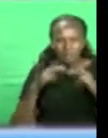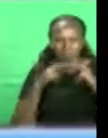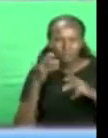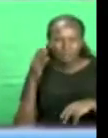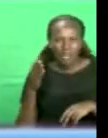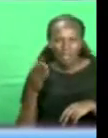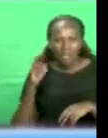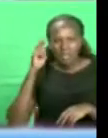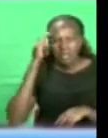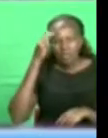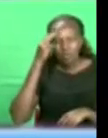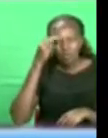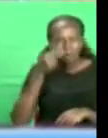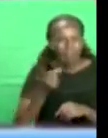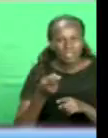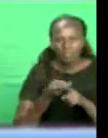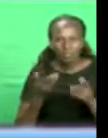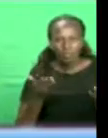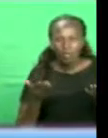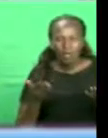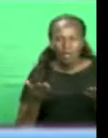Drive Nairobi ulitoa wapi?